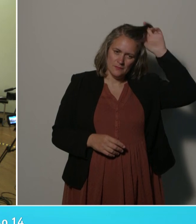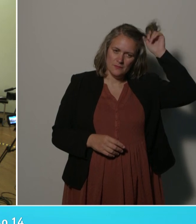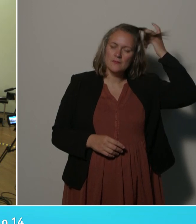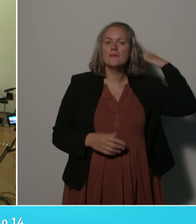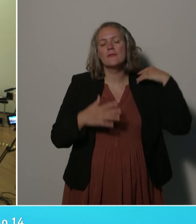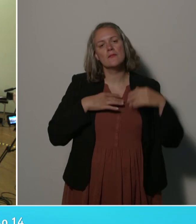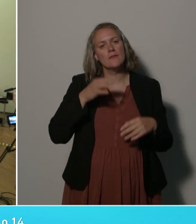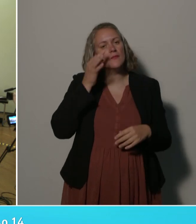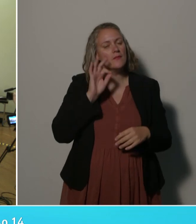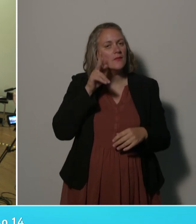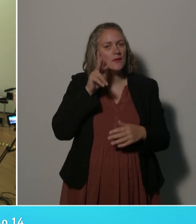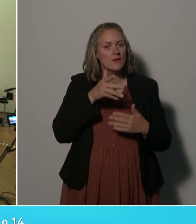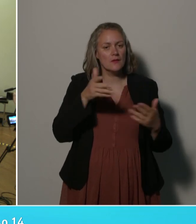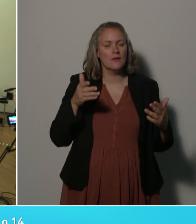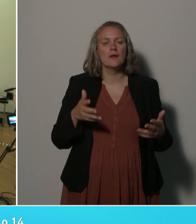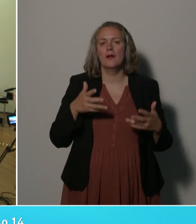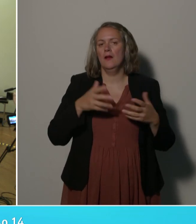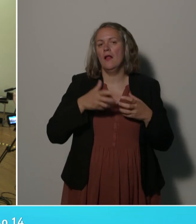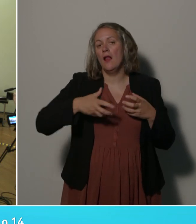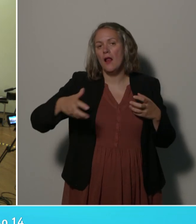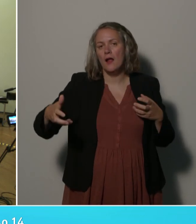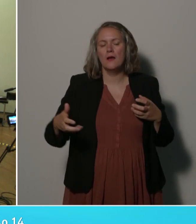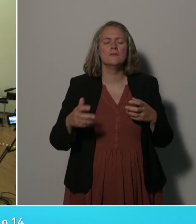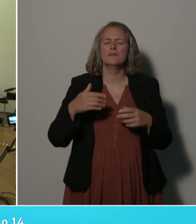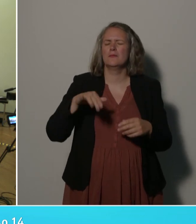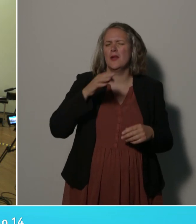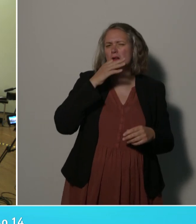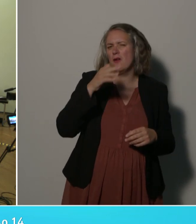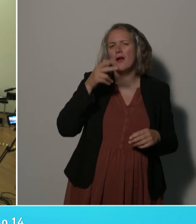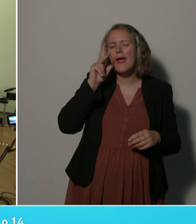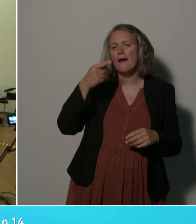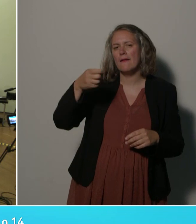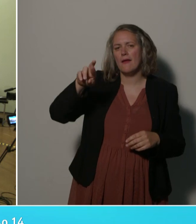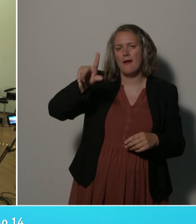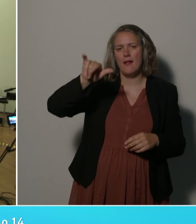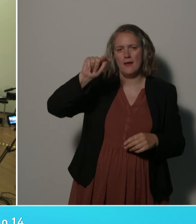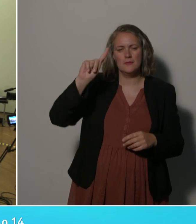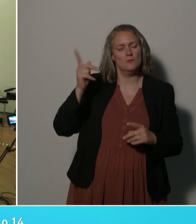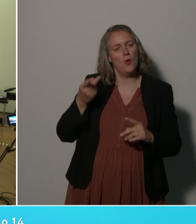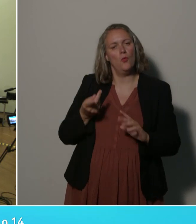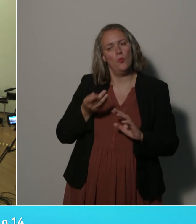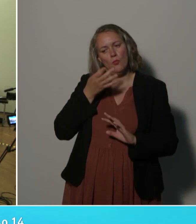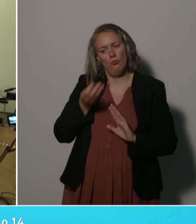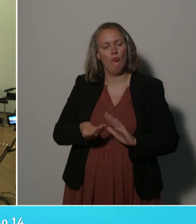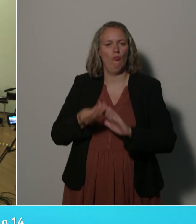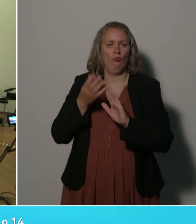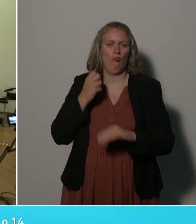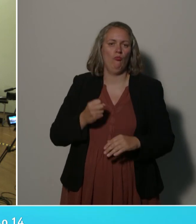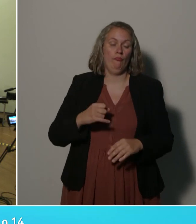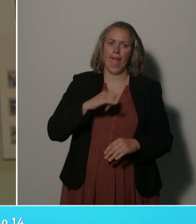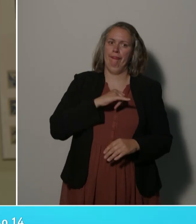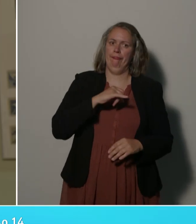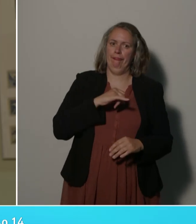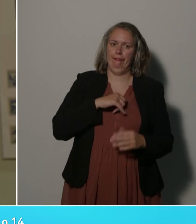Meine Damen und Herren, jetzt keine große Ausführung, eher eine Frage an Herrn Gerletz, auch eine unterstützende Frage. Ich habe mit großem